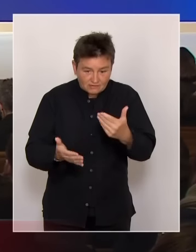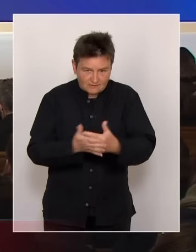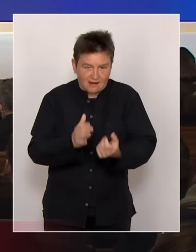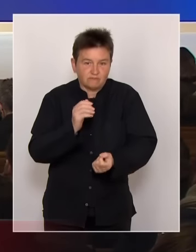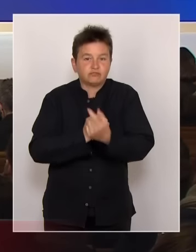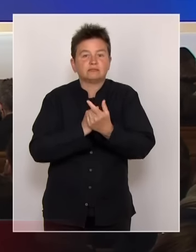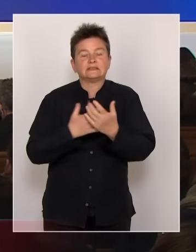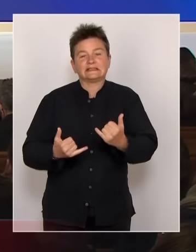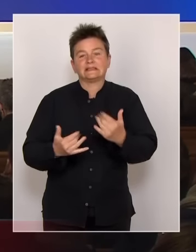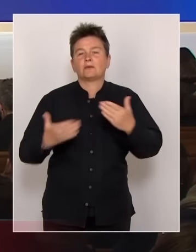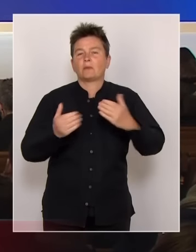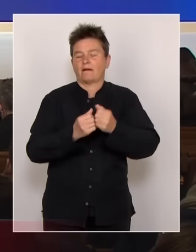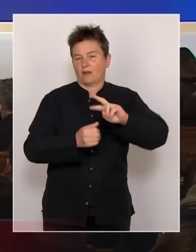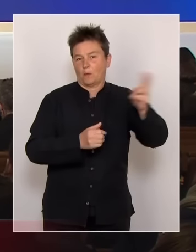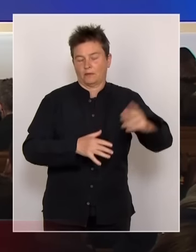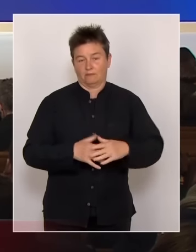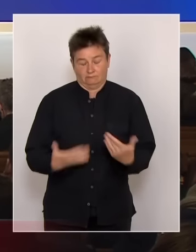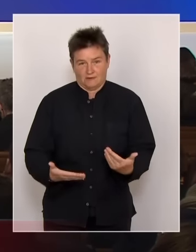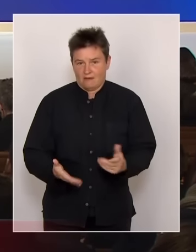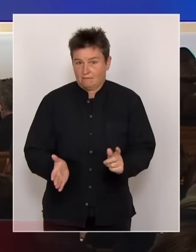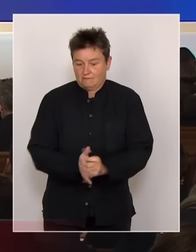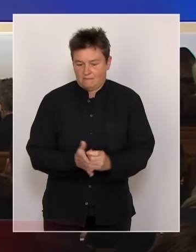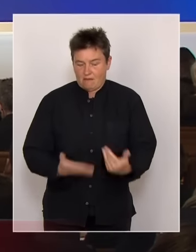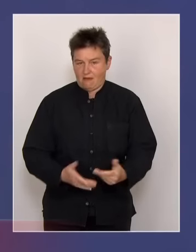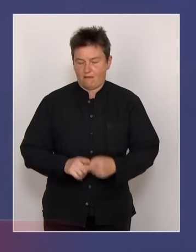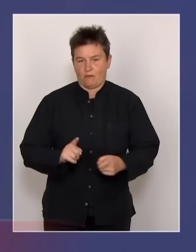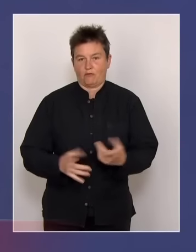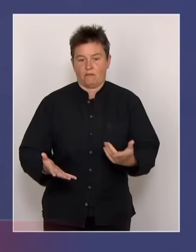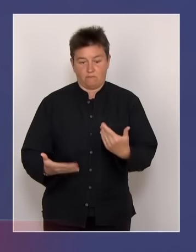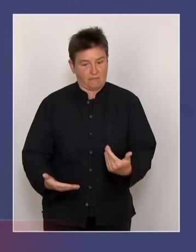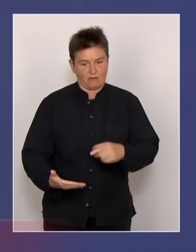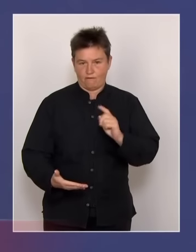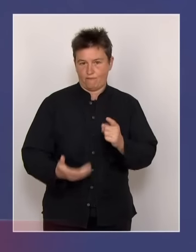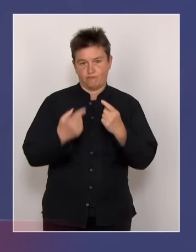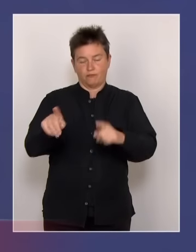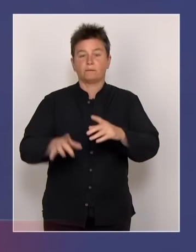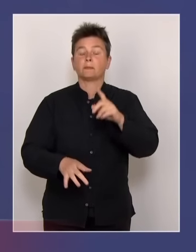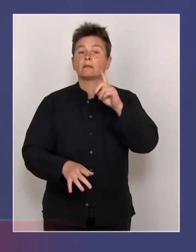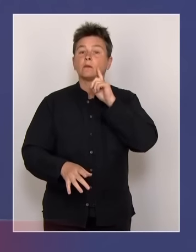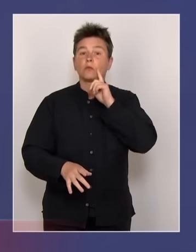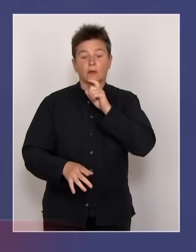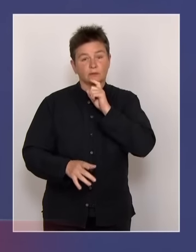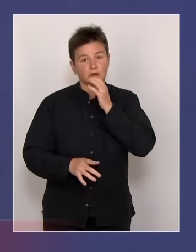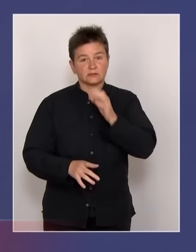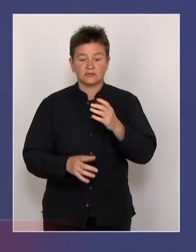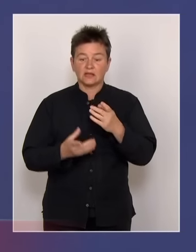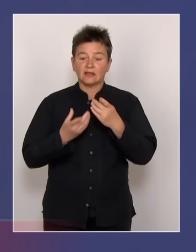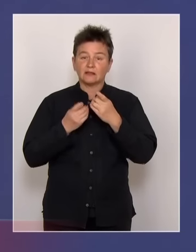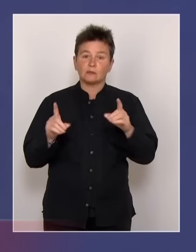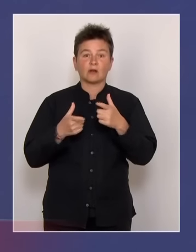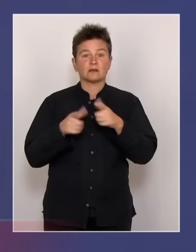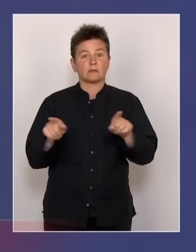et je veux ici plaider que ça se joue maintenant nous devons le défendre parce que je le disais la démocratie libérale n'est pas un acquis